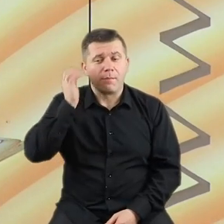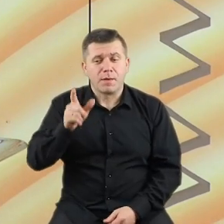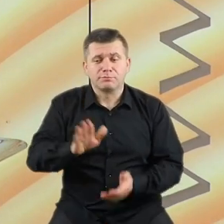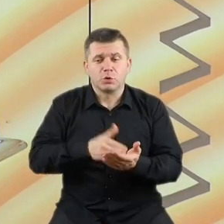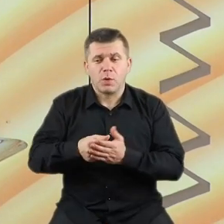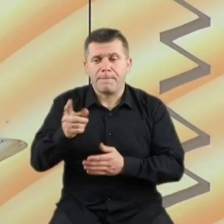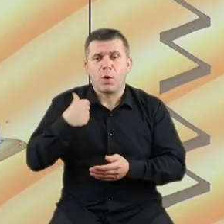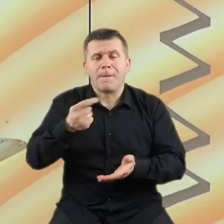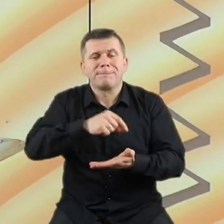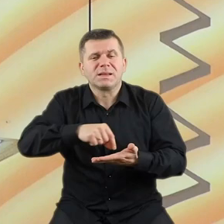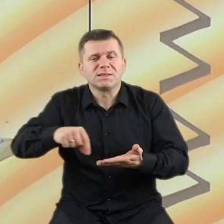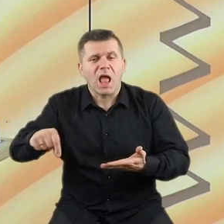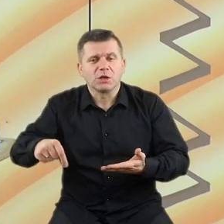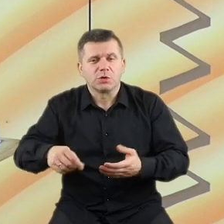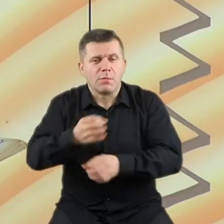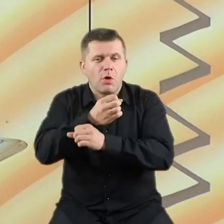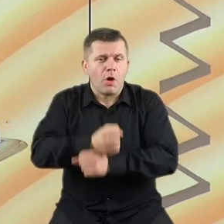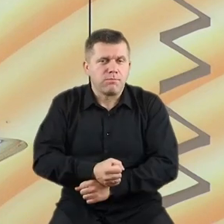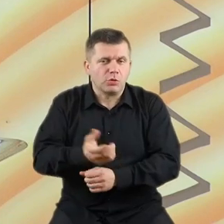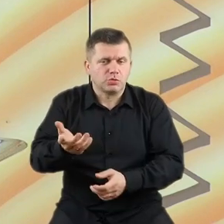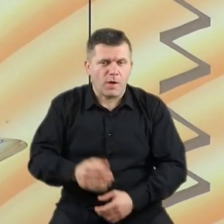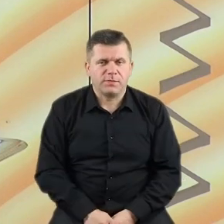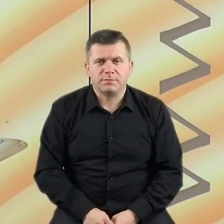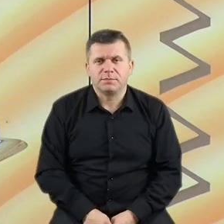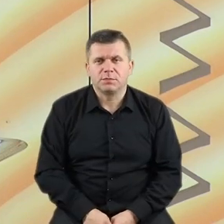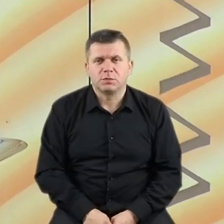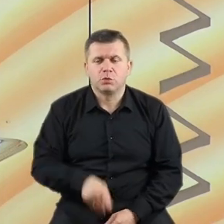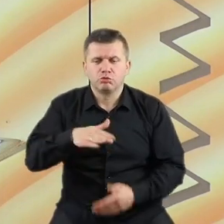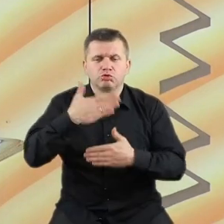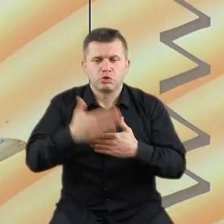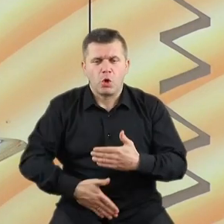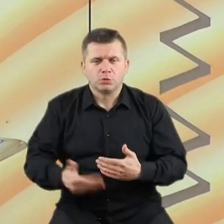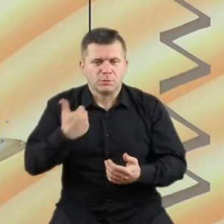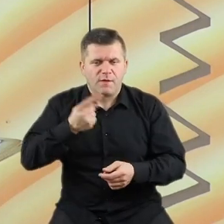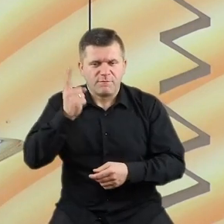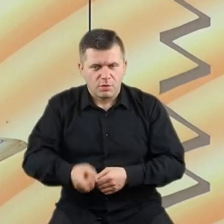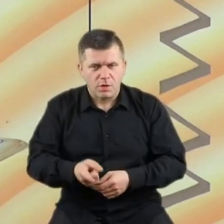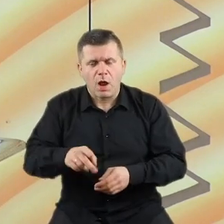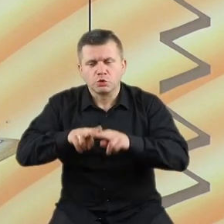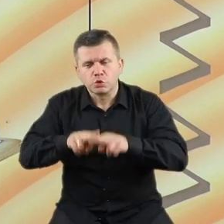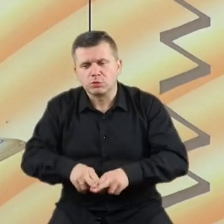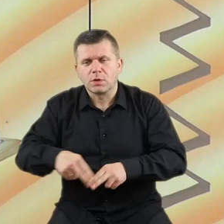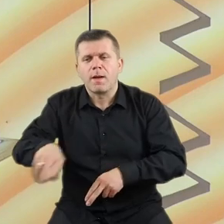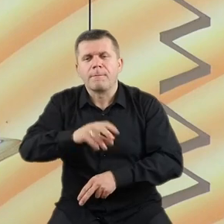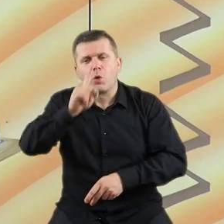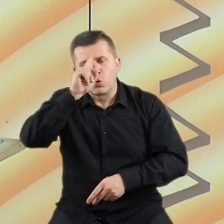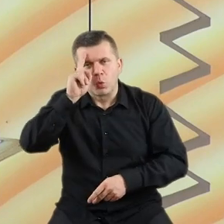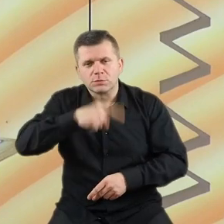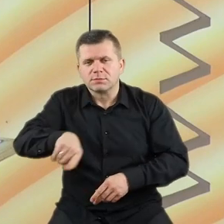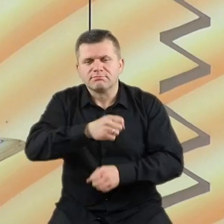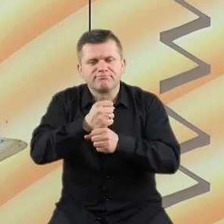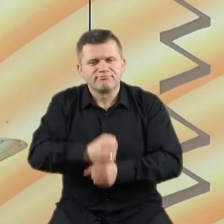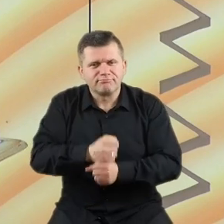mówimy, był pisarzem obozowym, który już skończył odsiadywać wyrok, no ale zostawał w tym łagrze, bo ludziom,